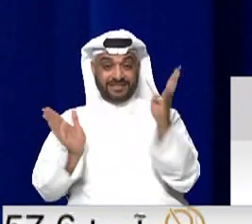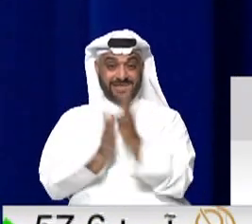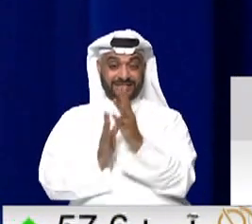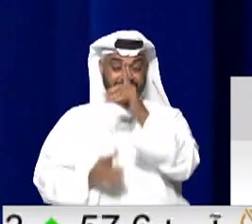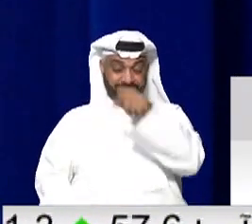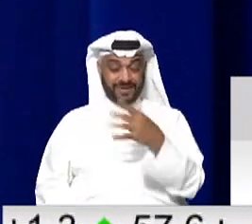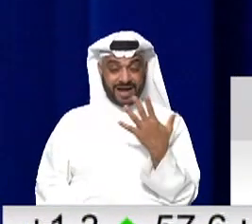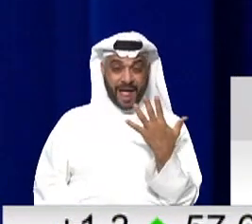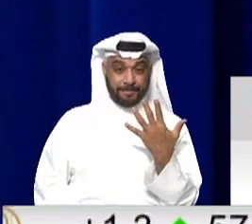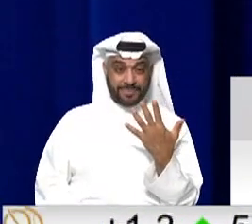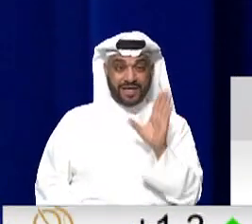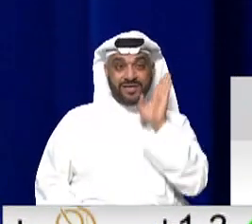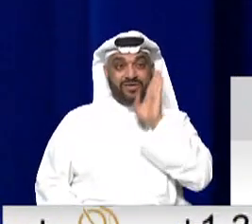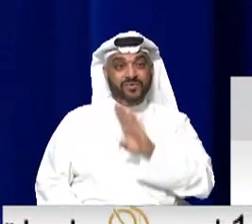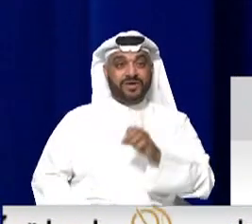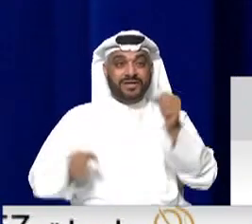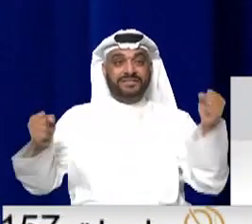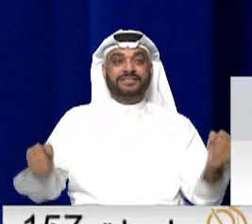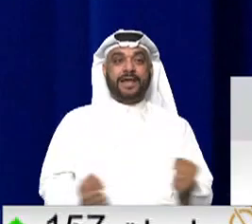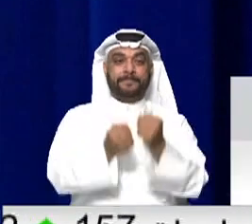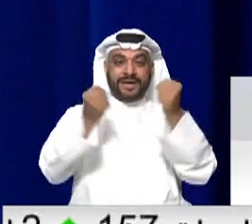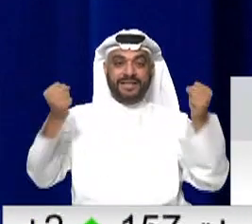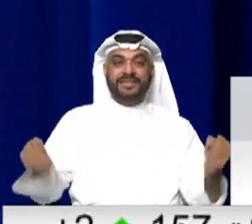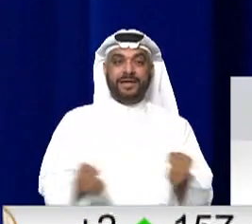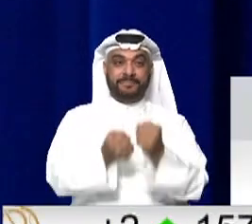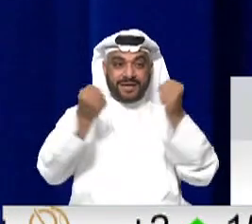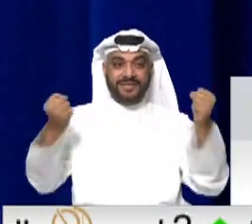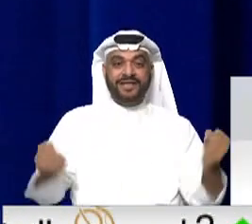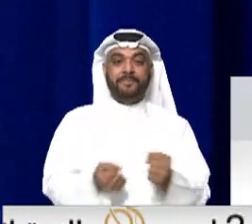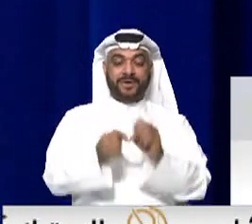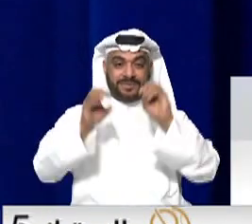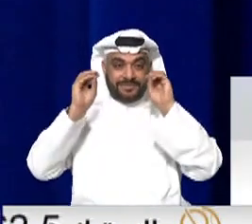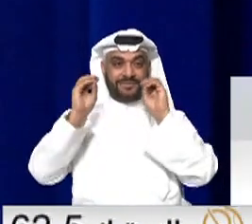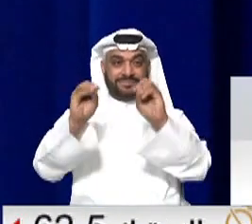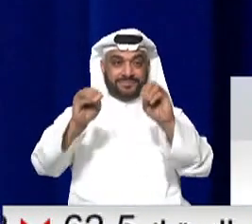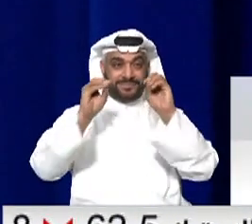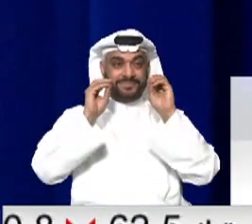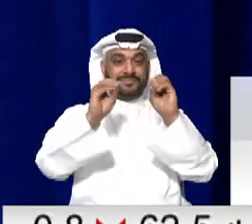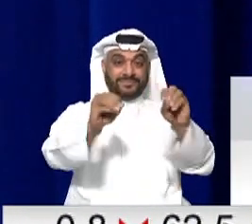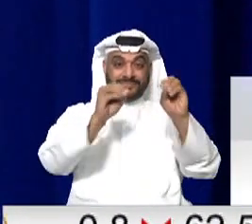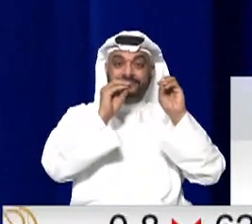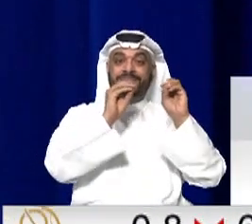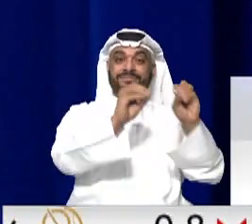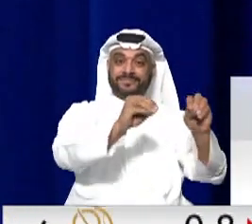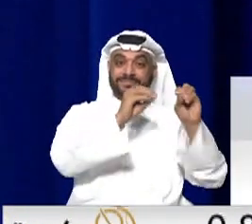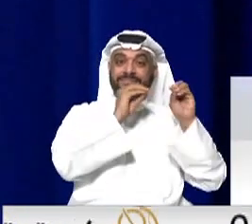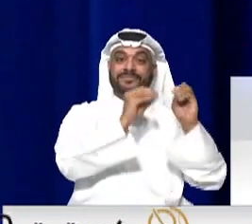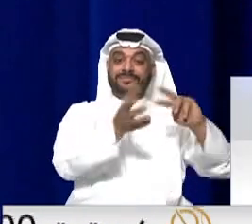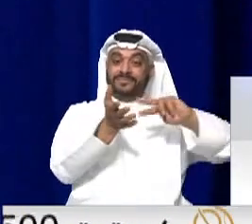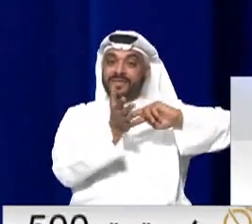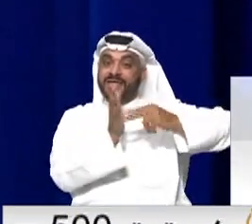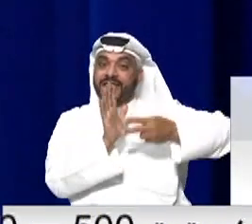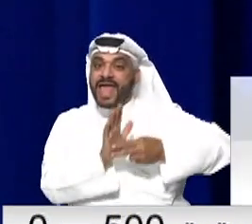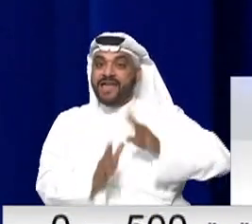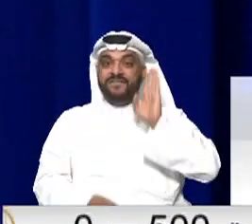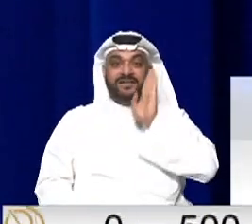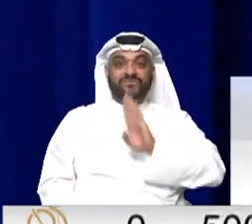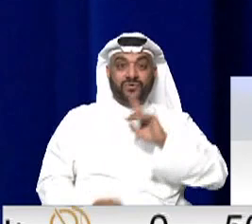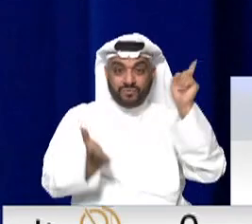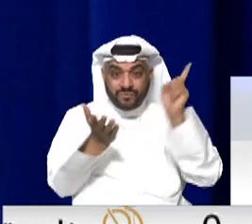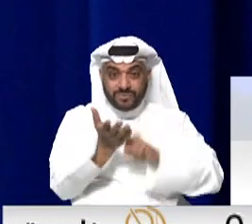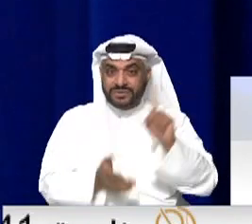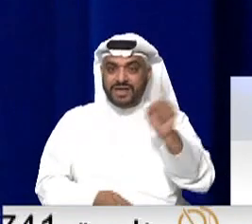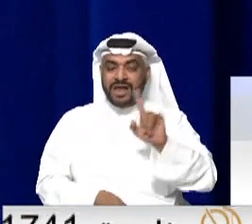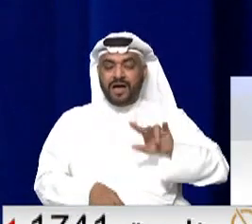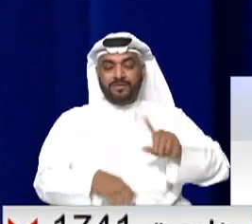يوليو. وتسعى تايوان إلى تعزيز قدرتها الدفاعية من خلال الاستثمار في معدات جديدة مثل الصواريخ بعيدة